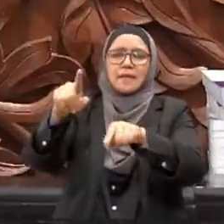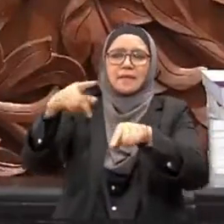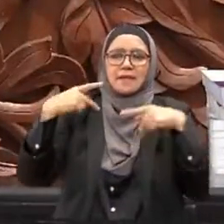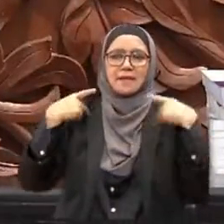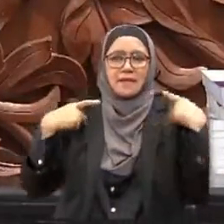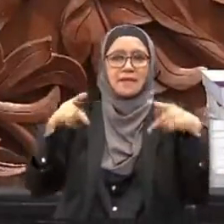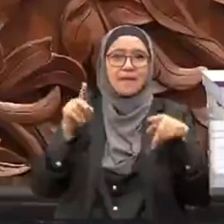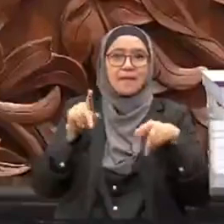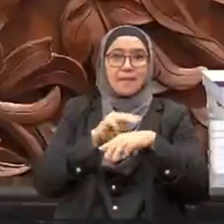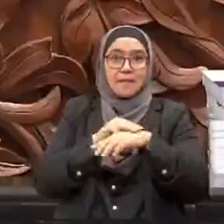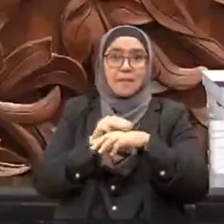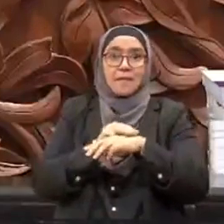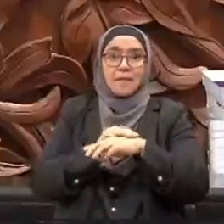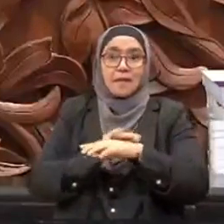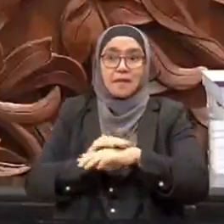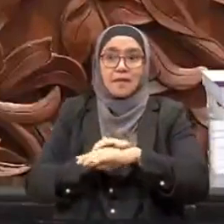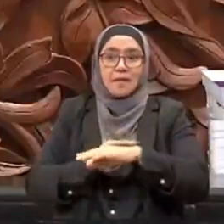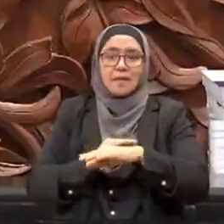ini